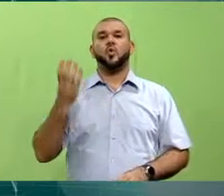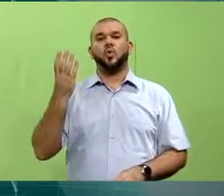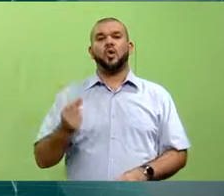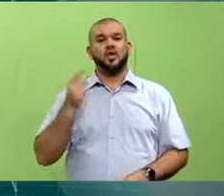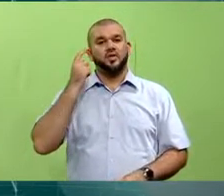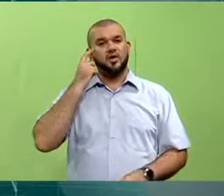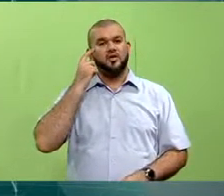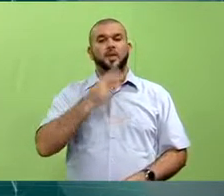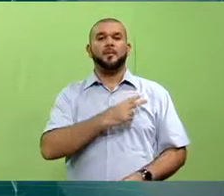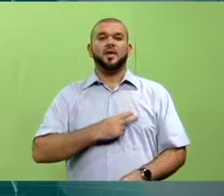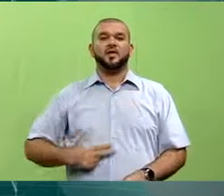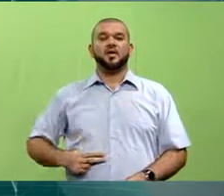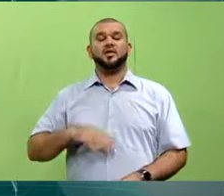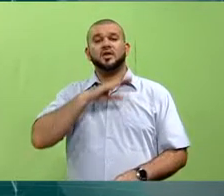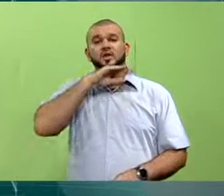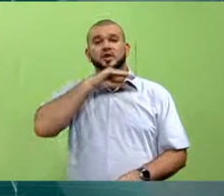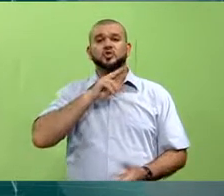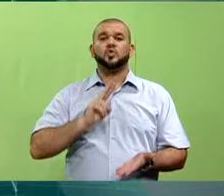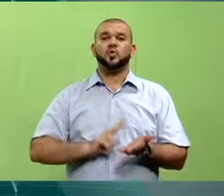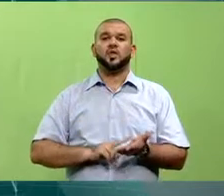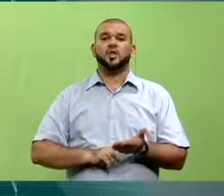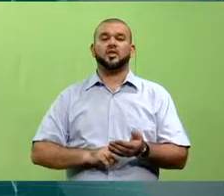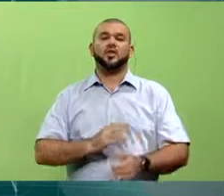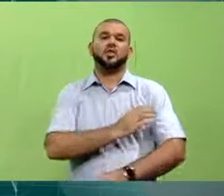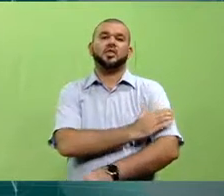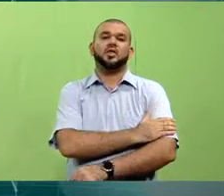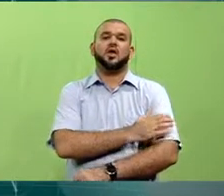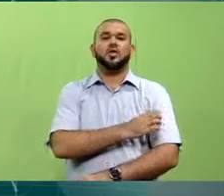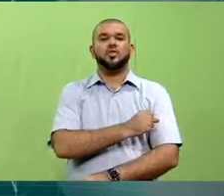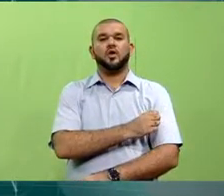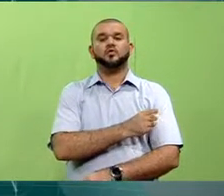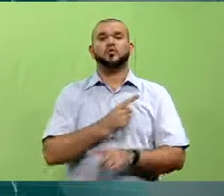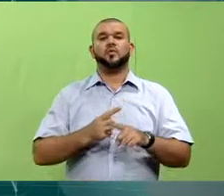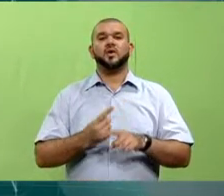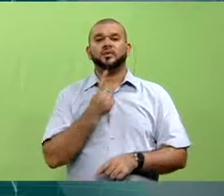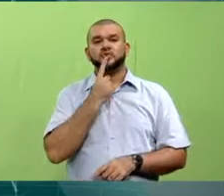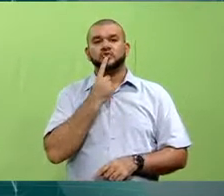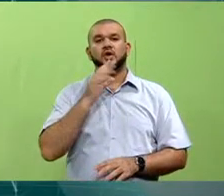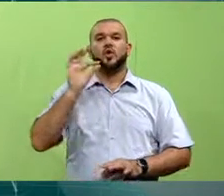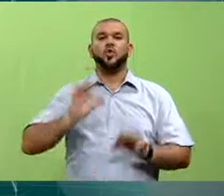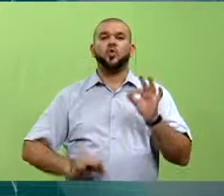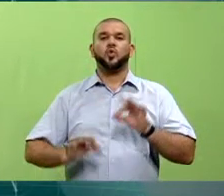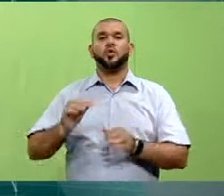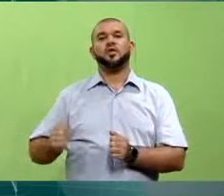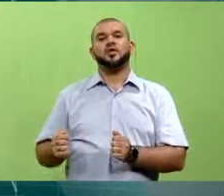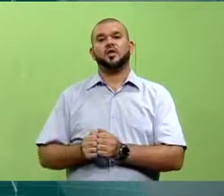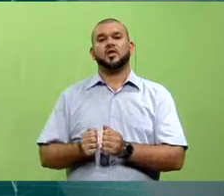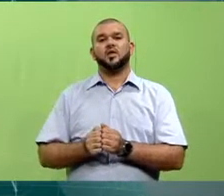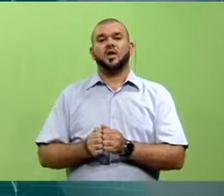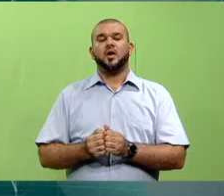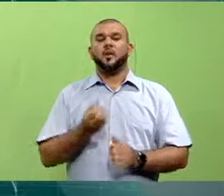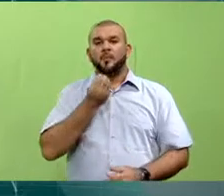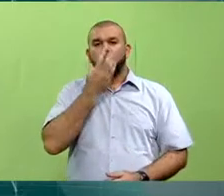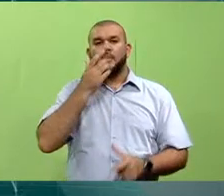tansiyon ve şeker kontrolleri yanında bahçe temizliği ve diğer acil ihtiyaç konularında